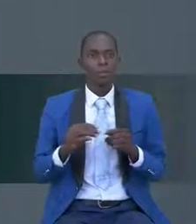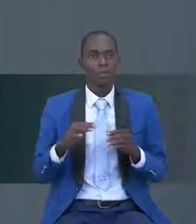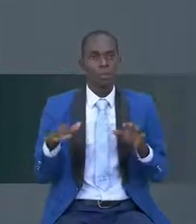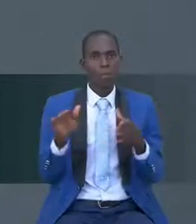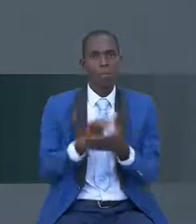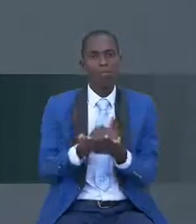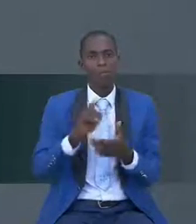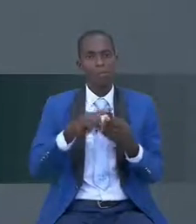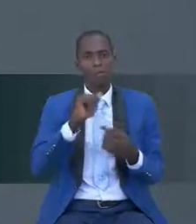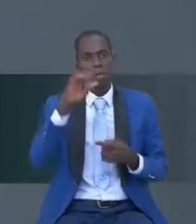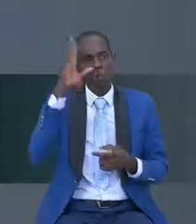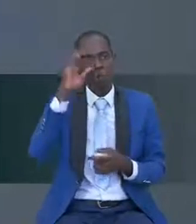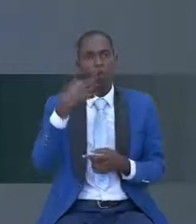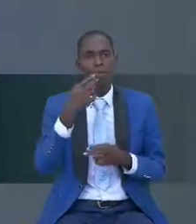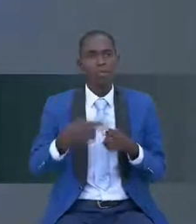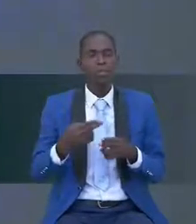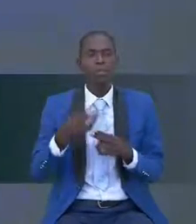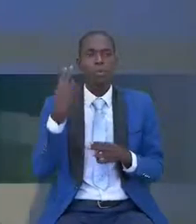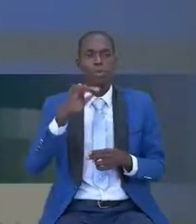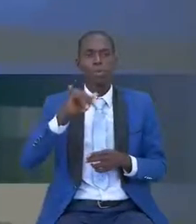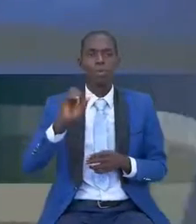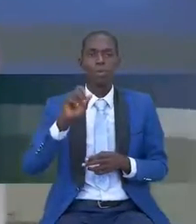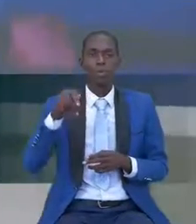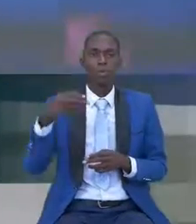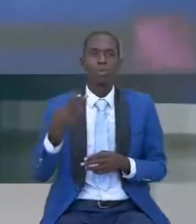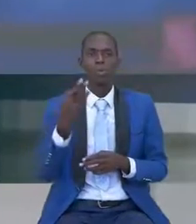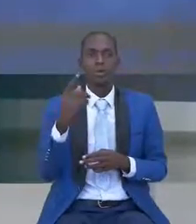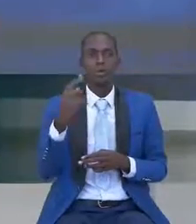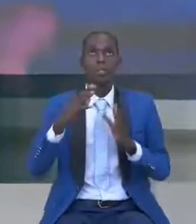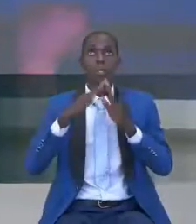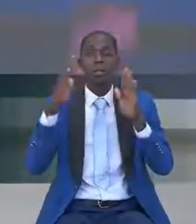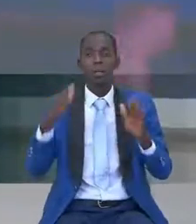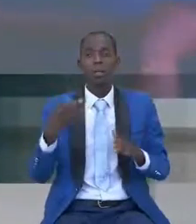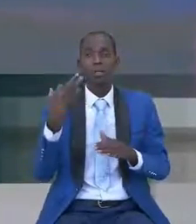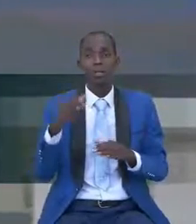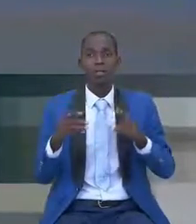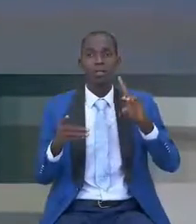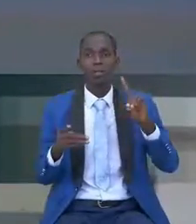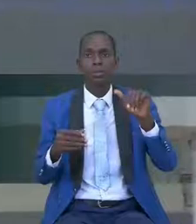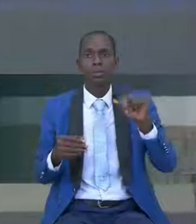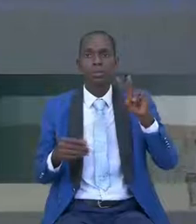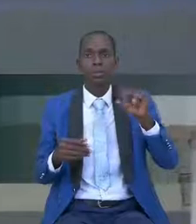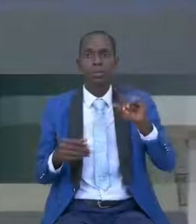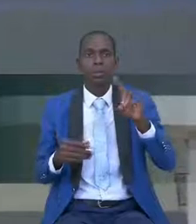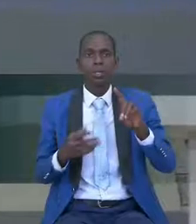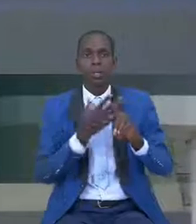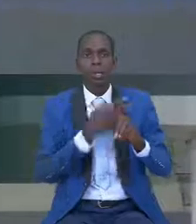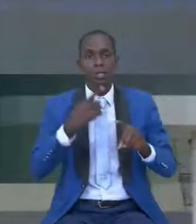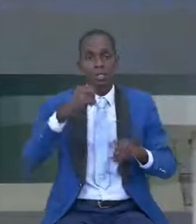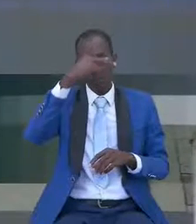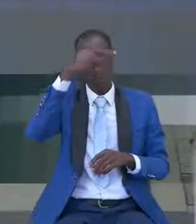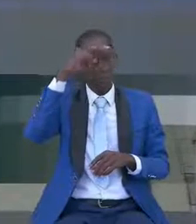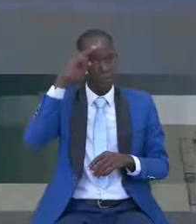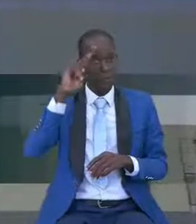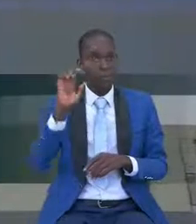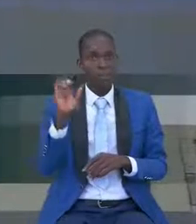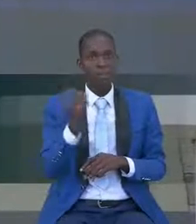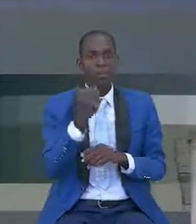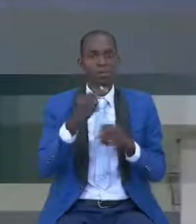nommé Joseph. Le nom de la vierge était Marie.